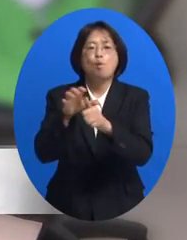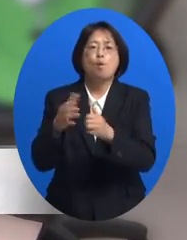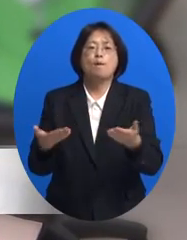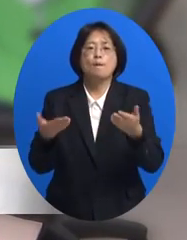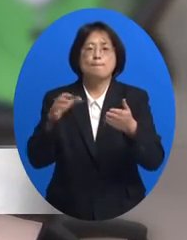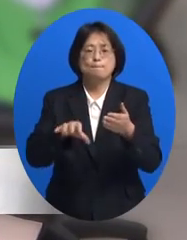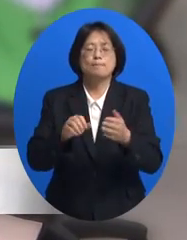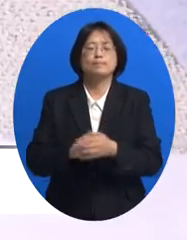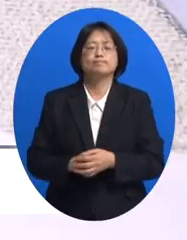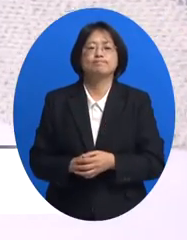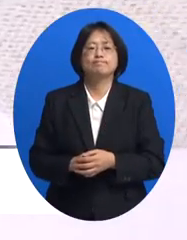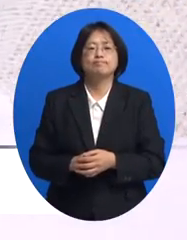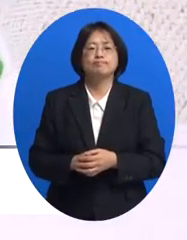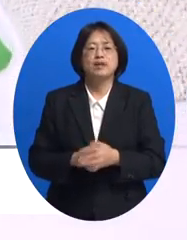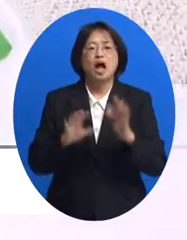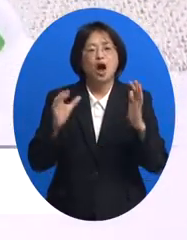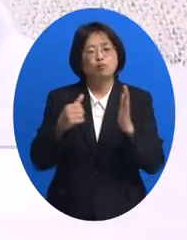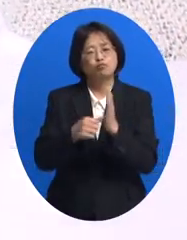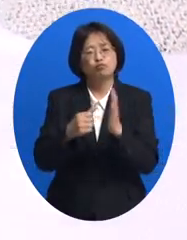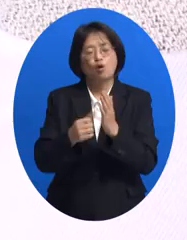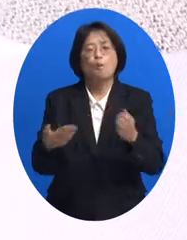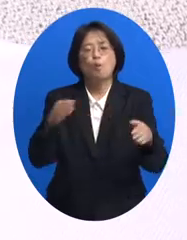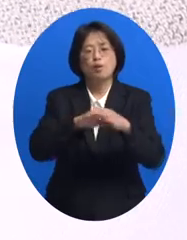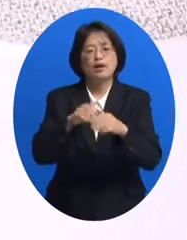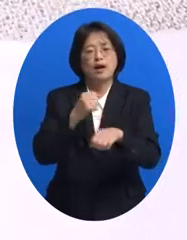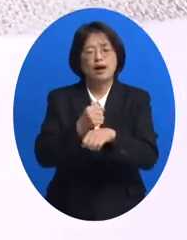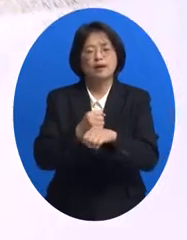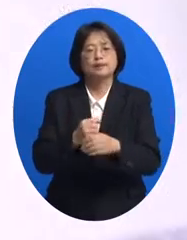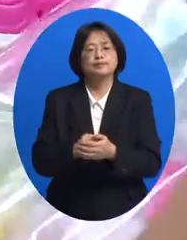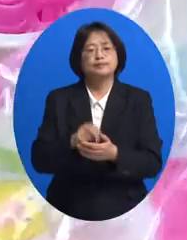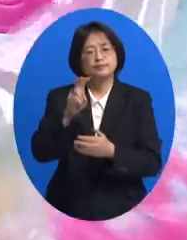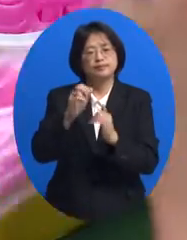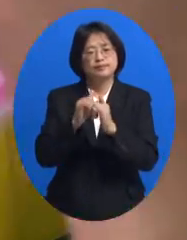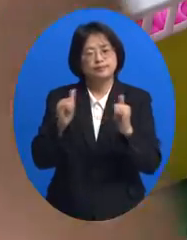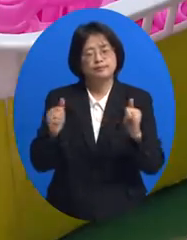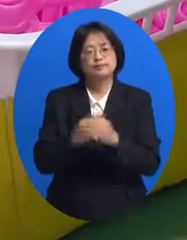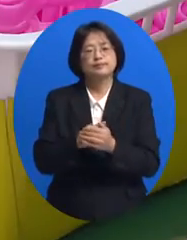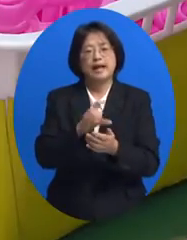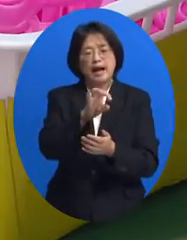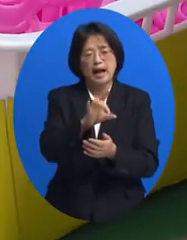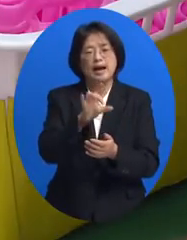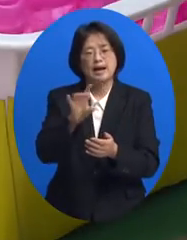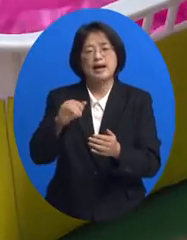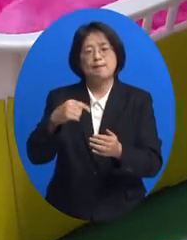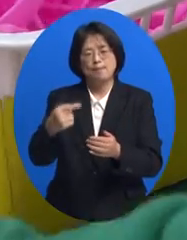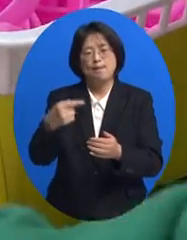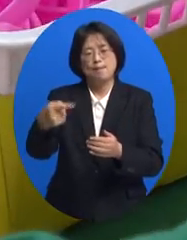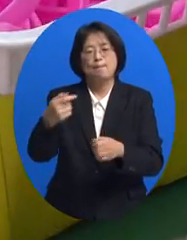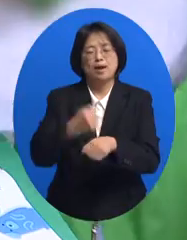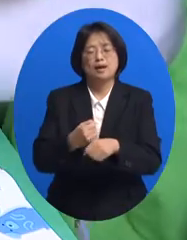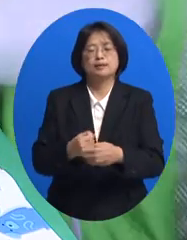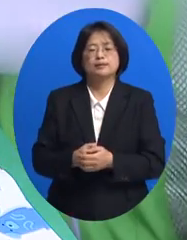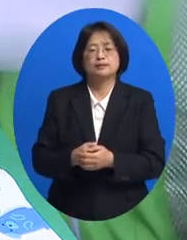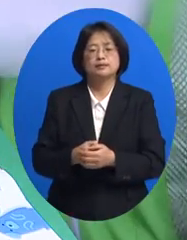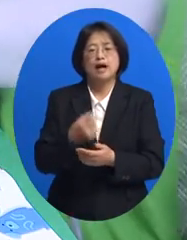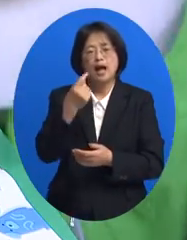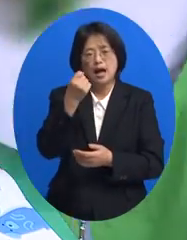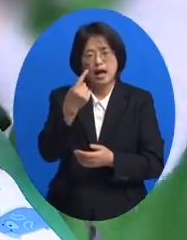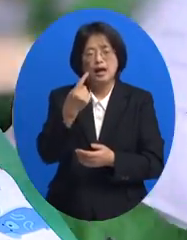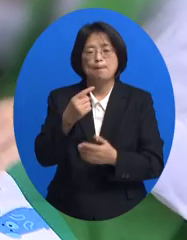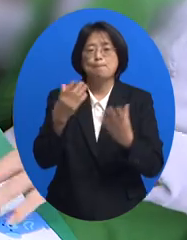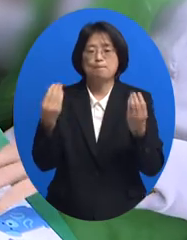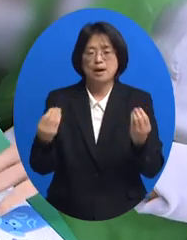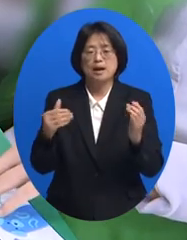작업장입니다 어린이 미술 용품을 포장하는데 20여명이 한 단계씩 맡아 완성합니다 이렇게